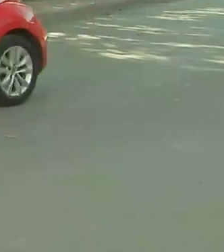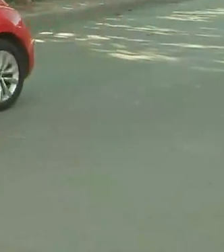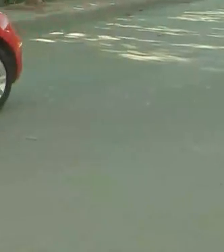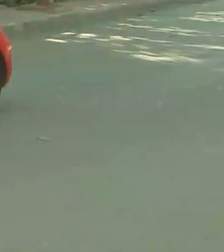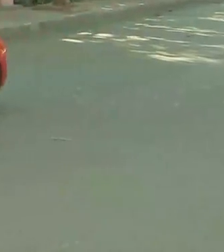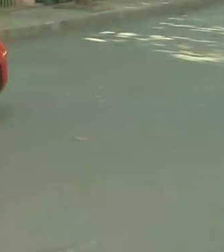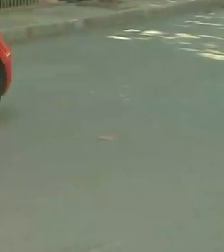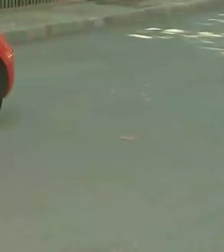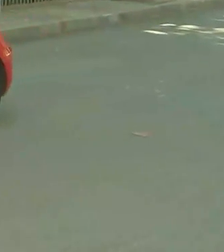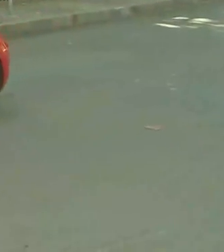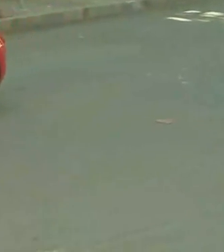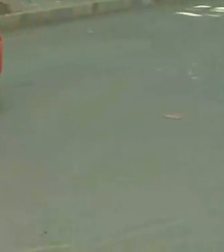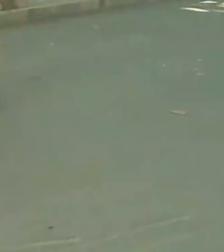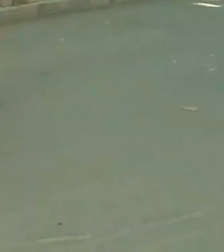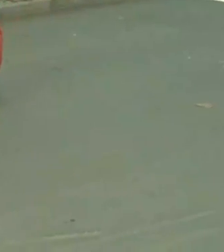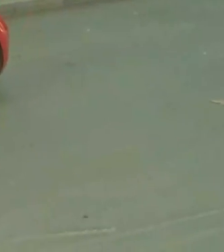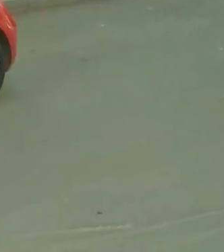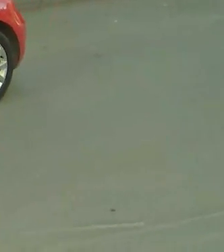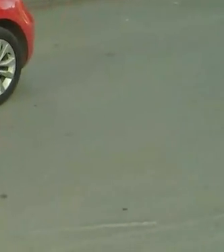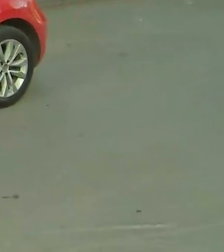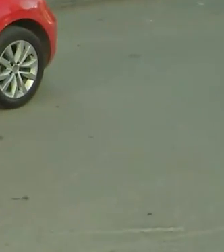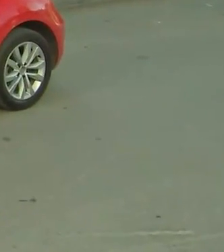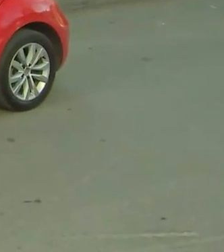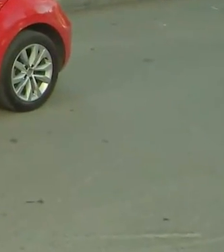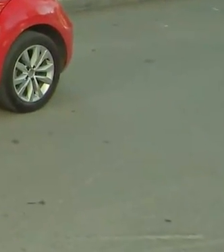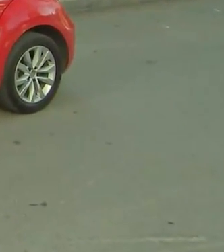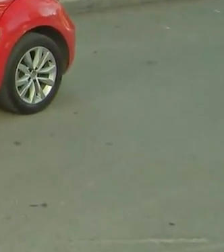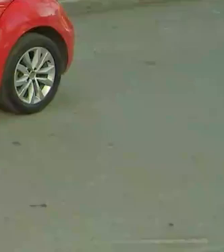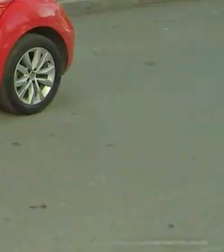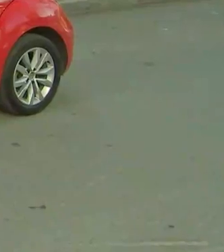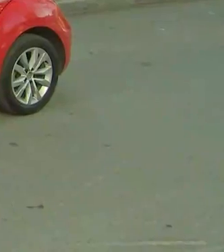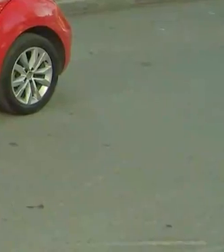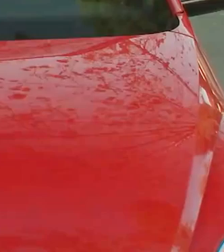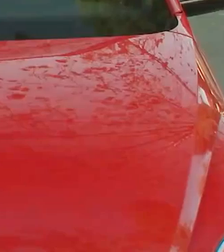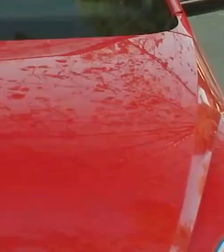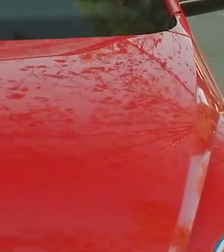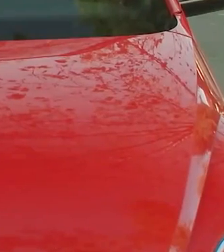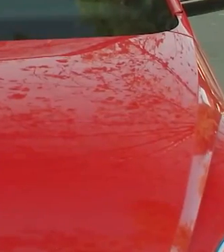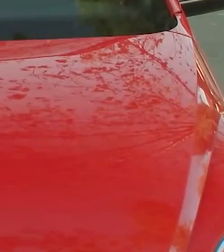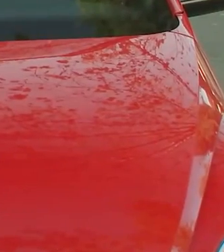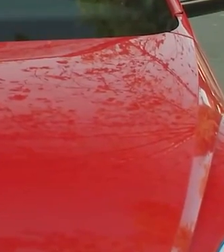Beyaz demir bahçe kapısı olan iki katlı müstakil bir evin önünde durdu.